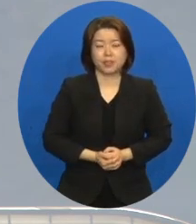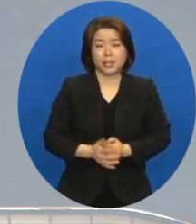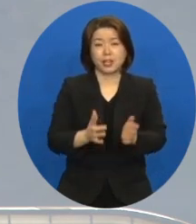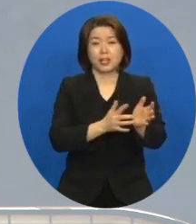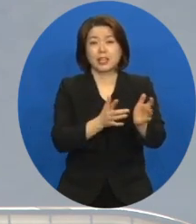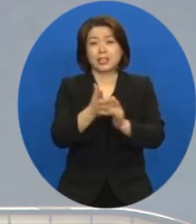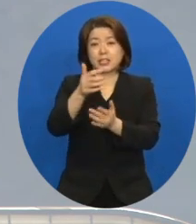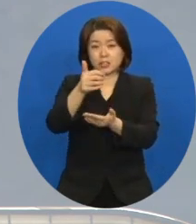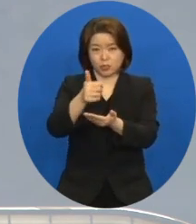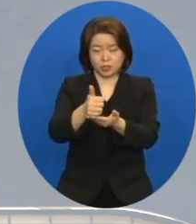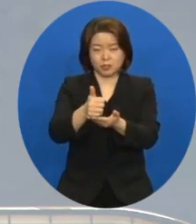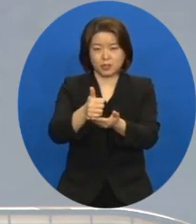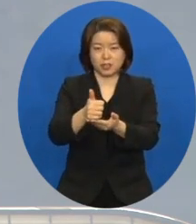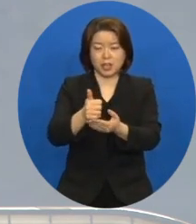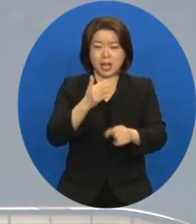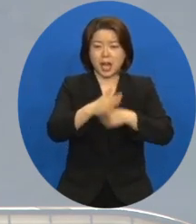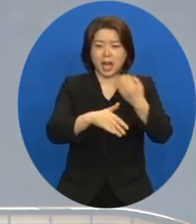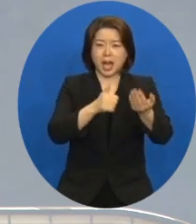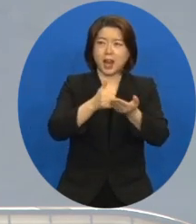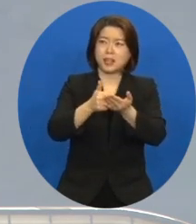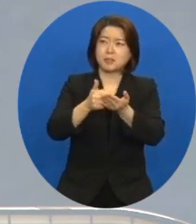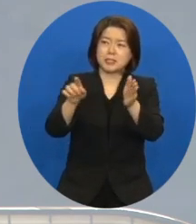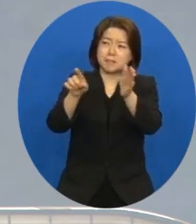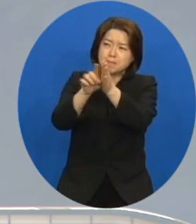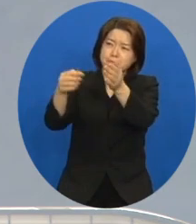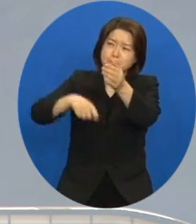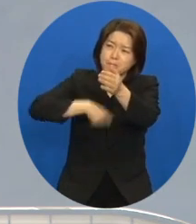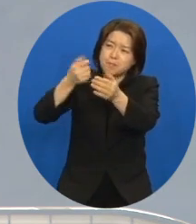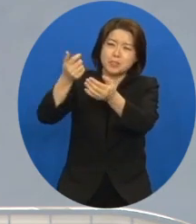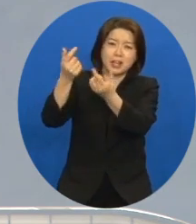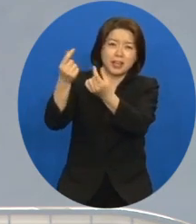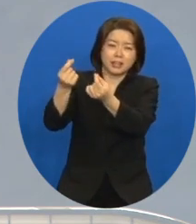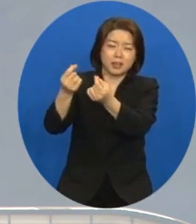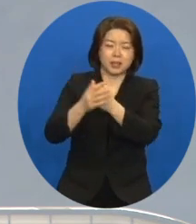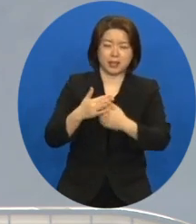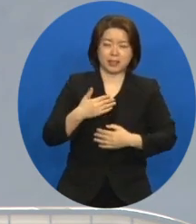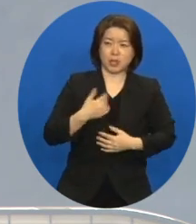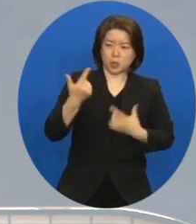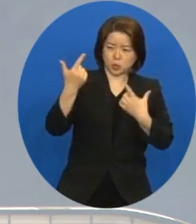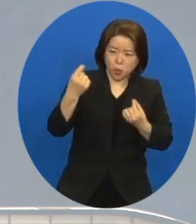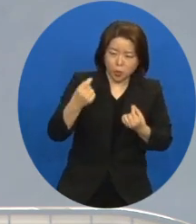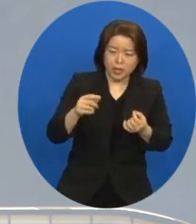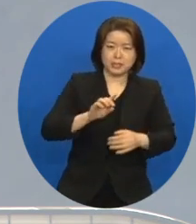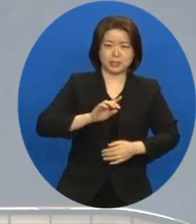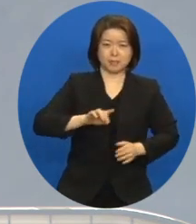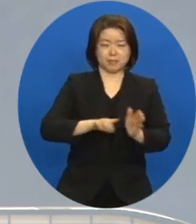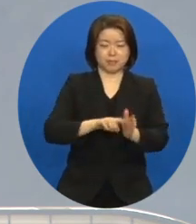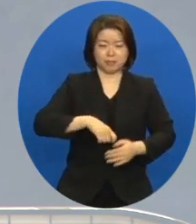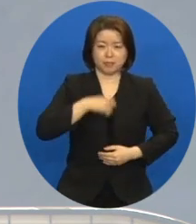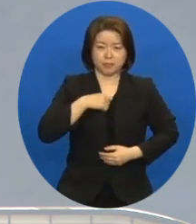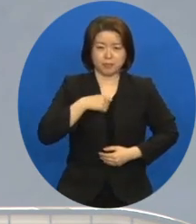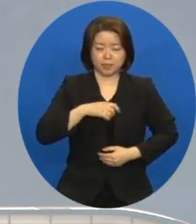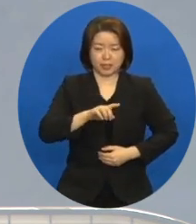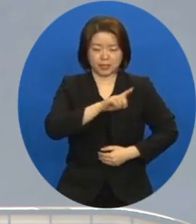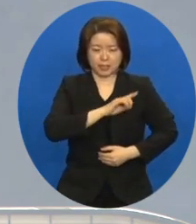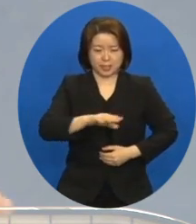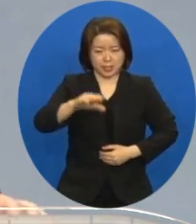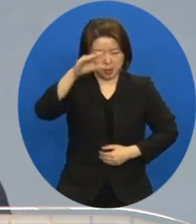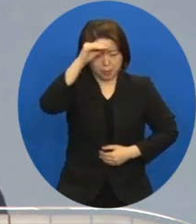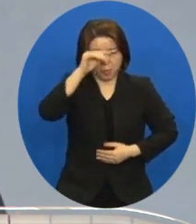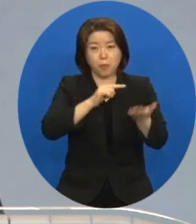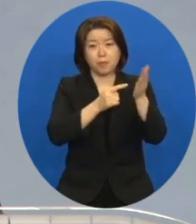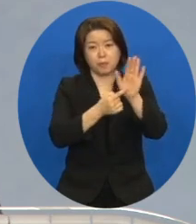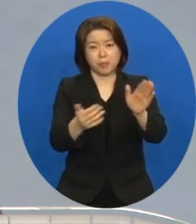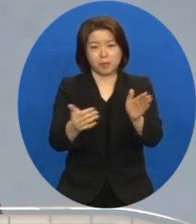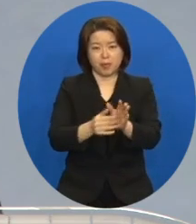예수님께서 하나님이 신실하시기 때문에 우리도 신실해야 되는 가장 모범을 보여주셨어요.